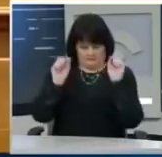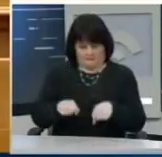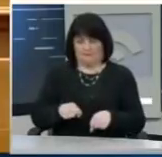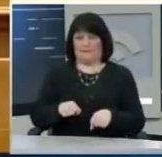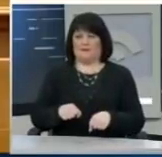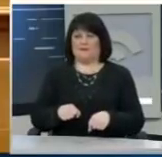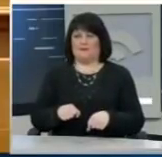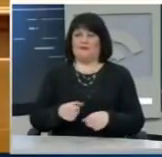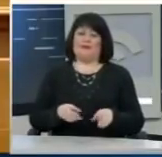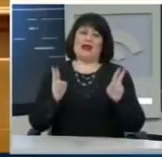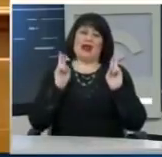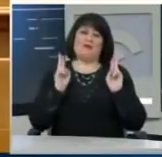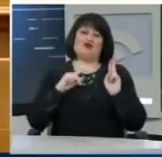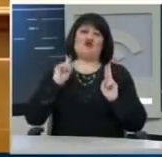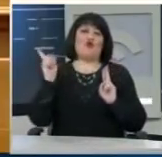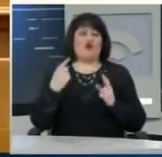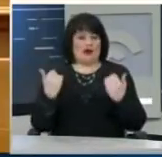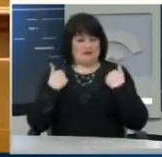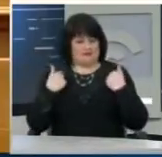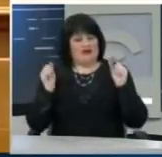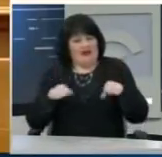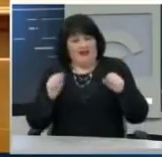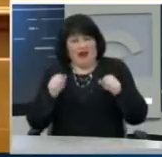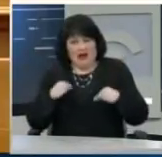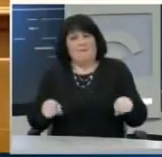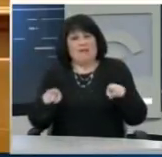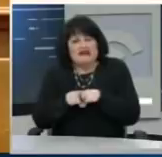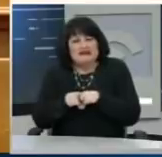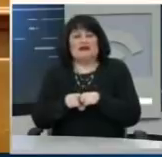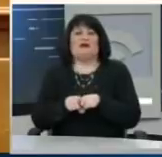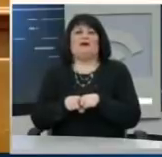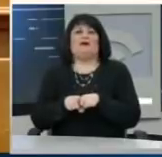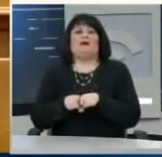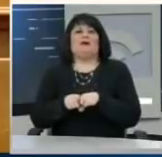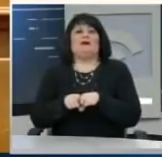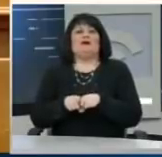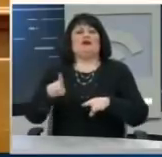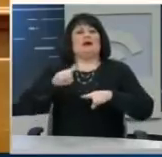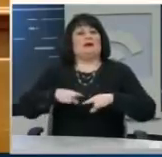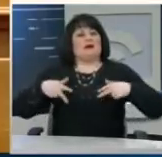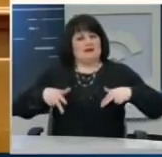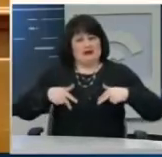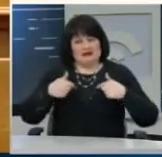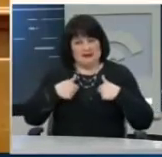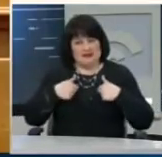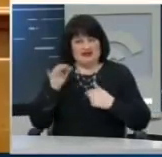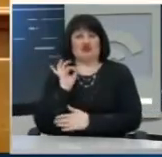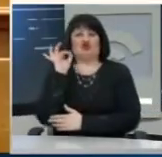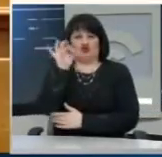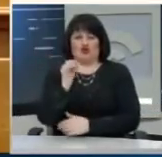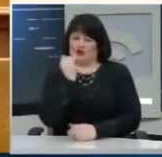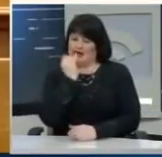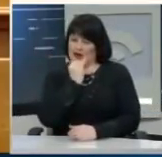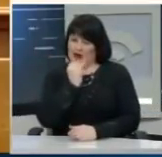και την ελπίζω ομόθυμη προτροπή του Κοινοβουλίου, η ελληνική κυβέρνηση σκοπεύει